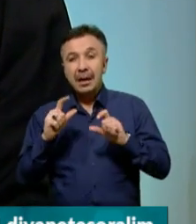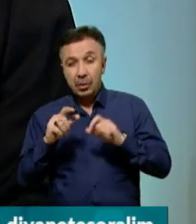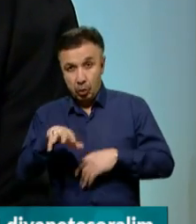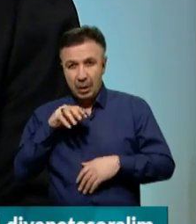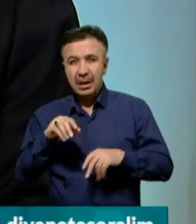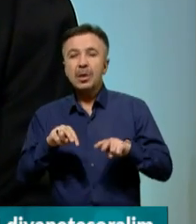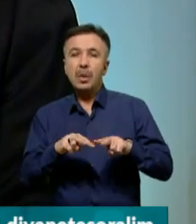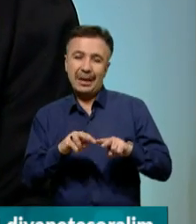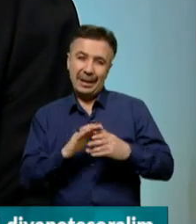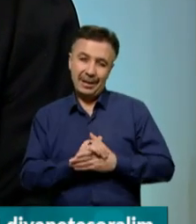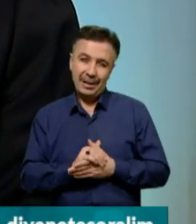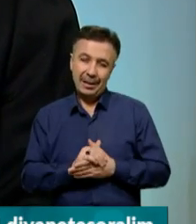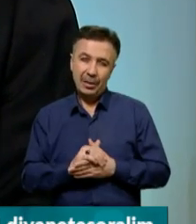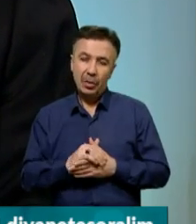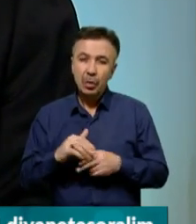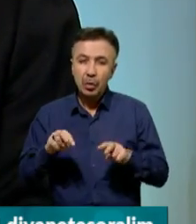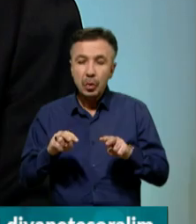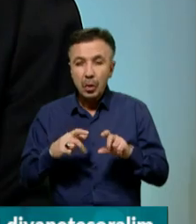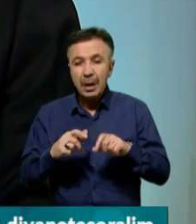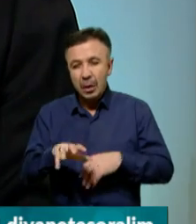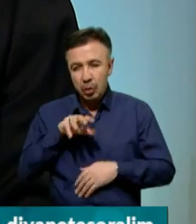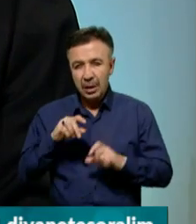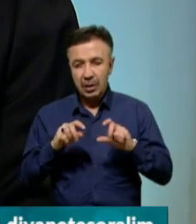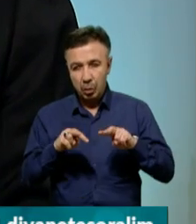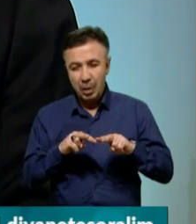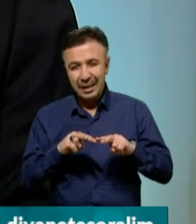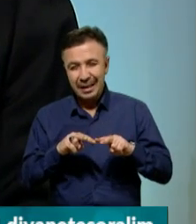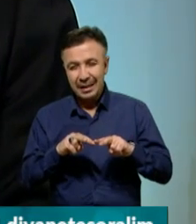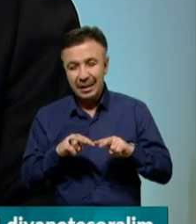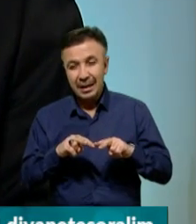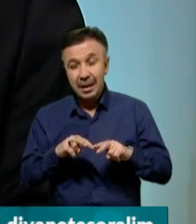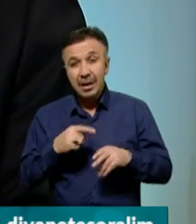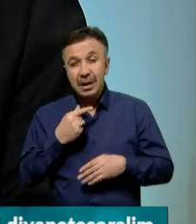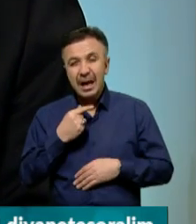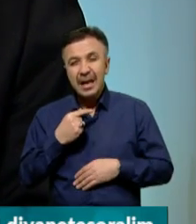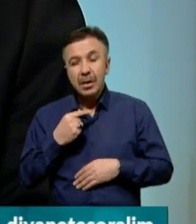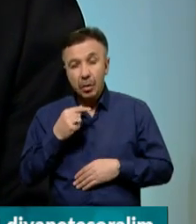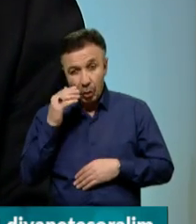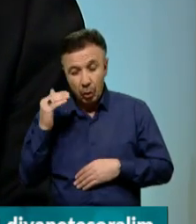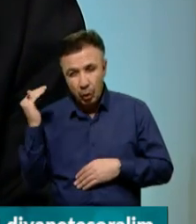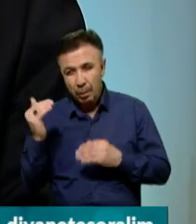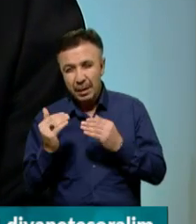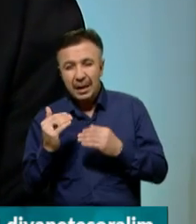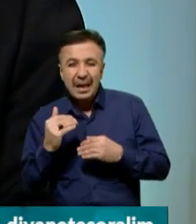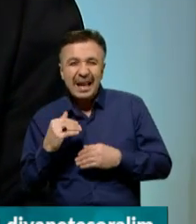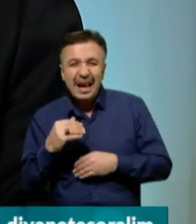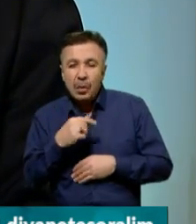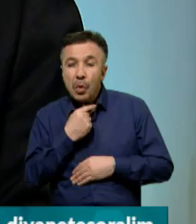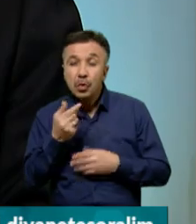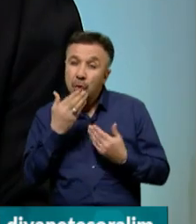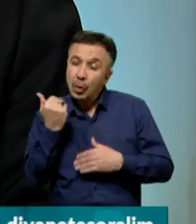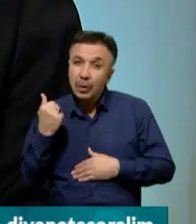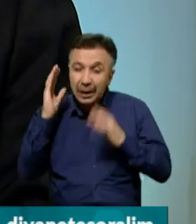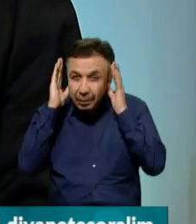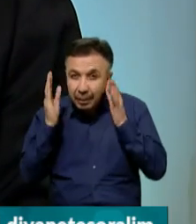yapmalıyız? Meşru bir mazeretimiz yoksa kılmaya gayret etmeliyiz. Çünkü Peygamber aleyhissalatü vesselam Efendimizin müekket